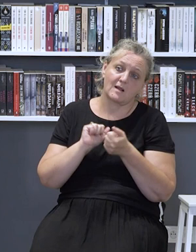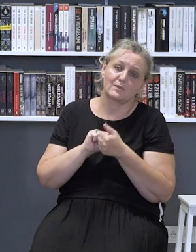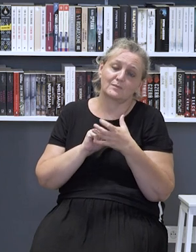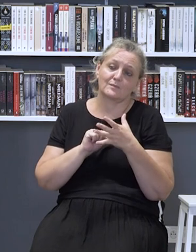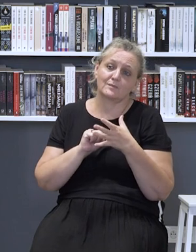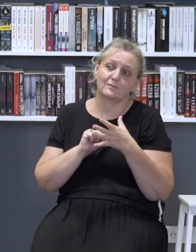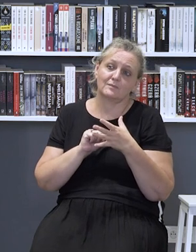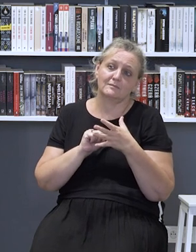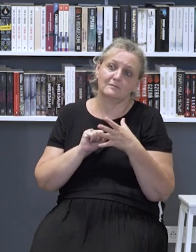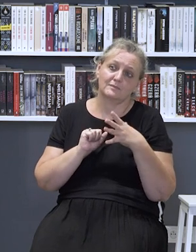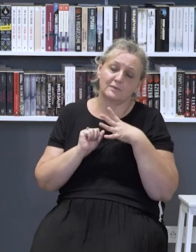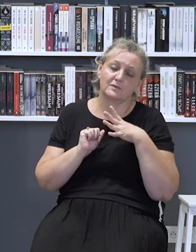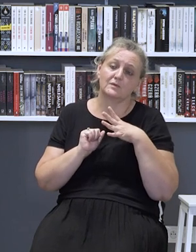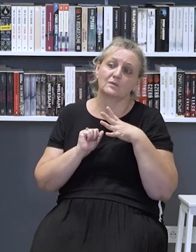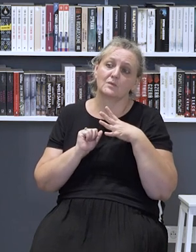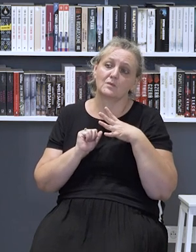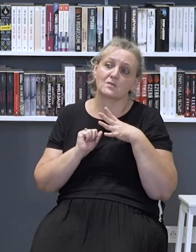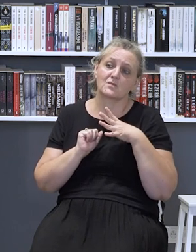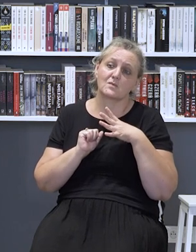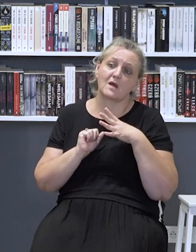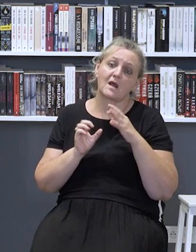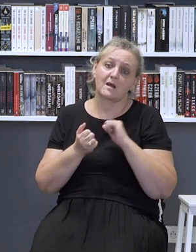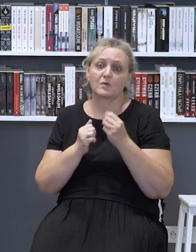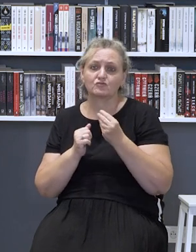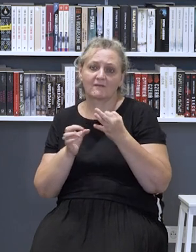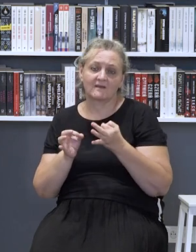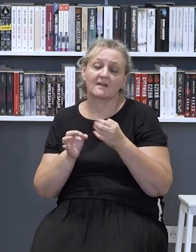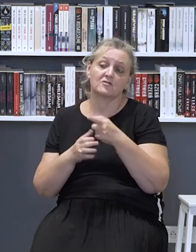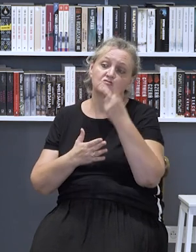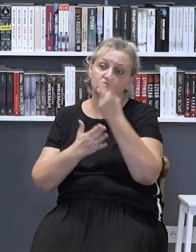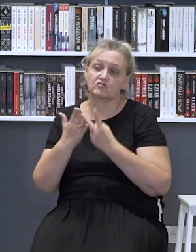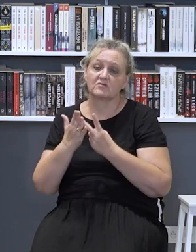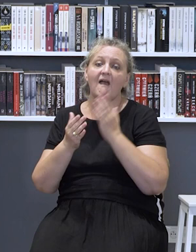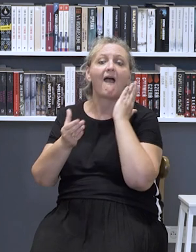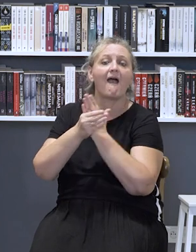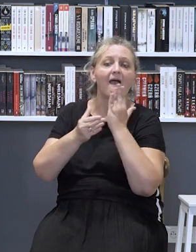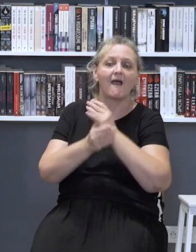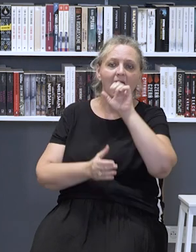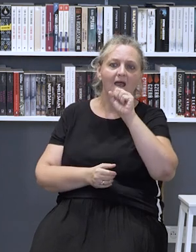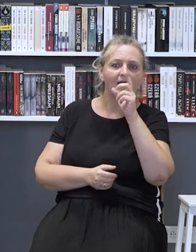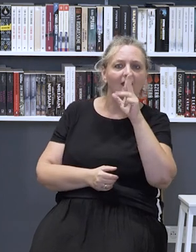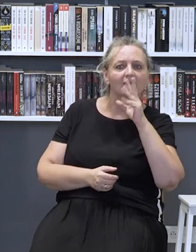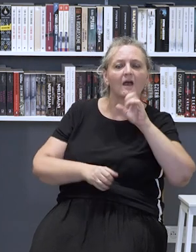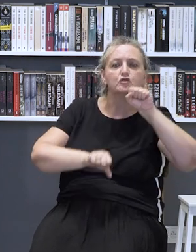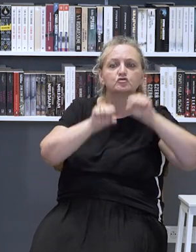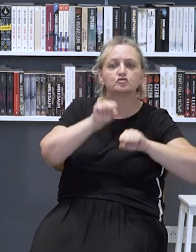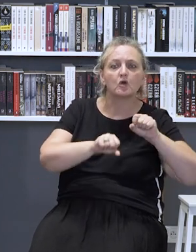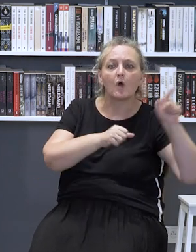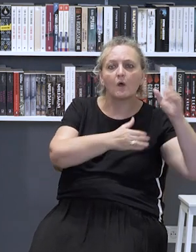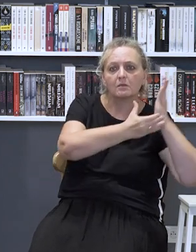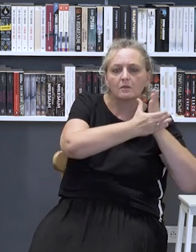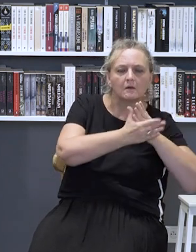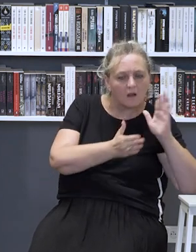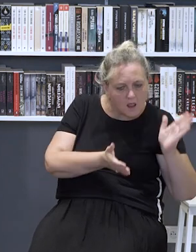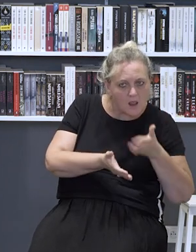spędzałam, albo jeszcze czasem zdarza mi się spędzać czas na przykład w czytelni akt w sądzie. Tam